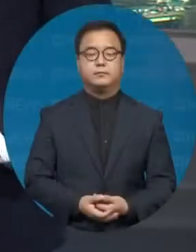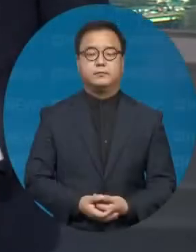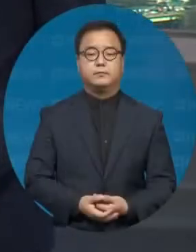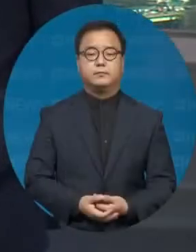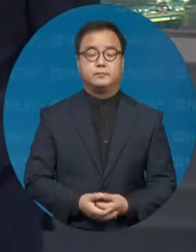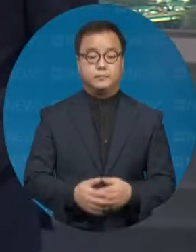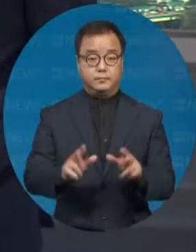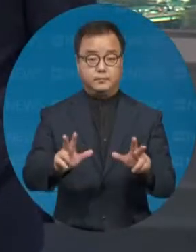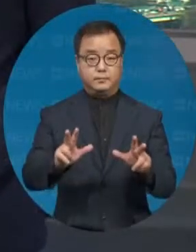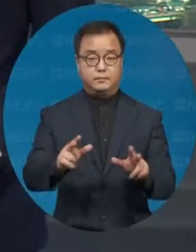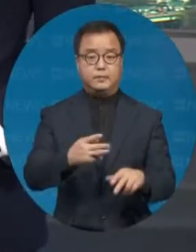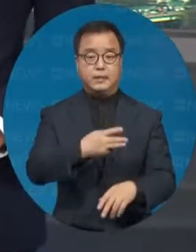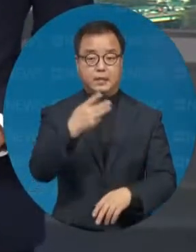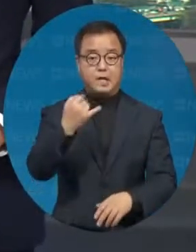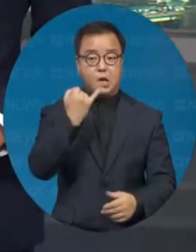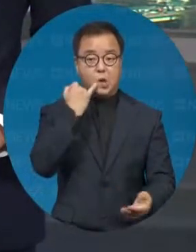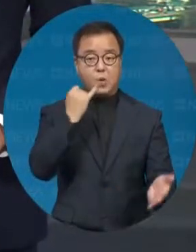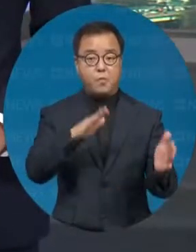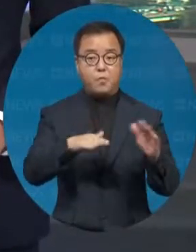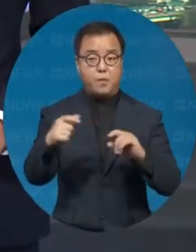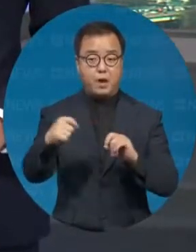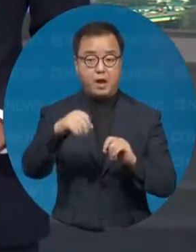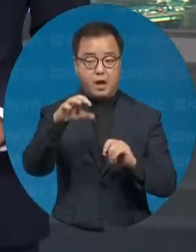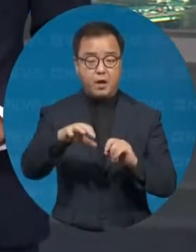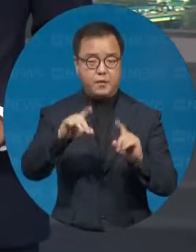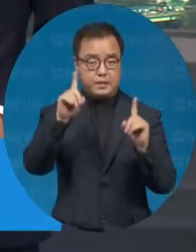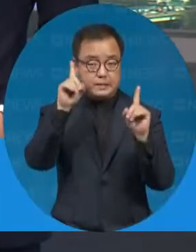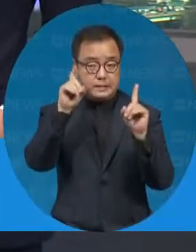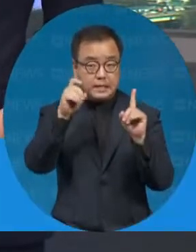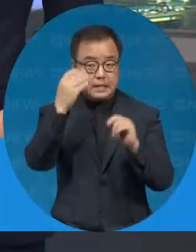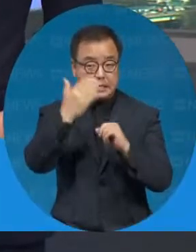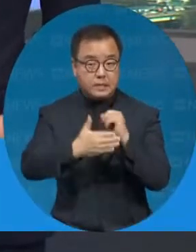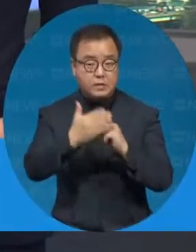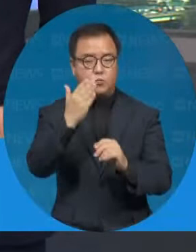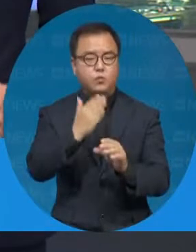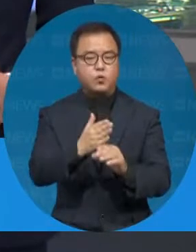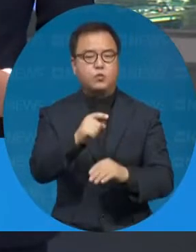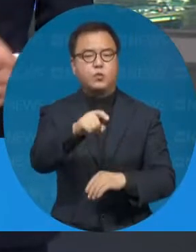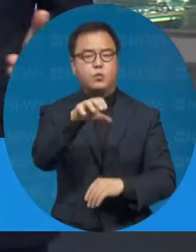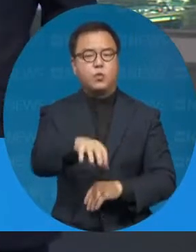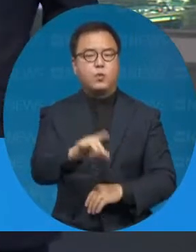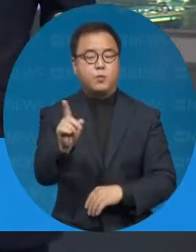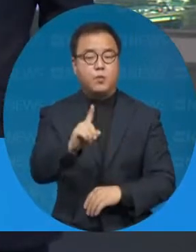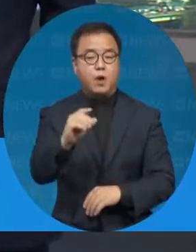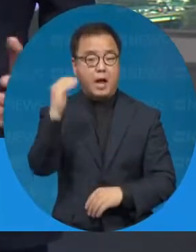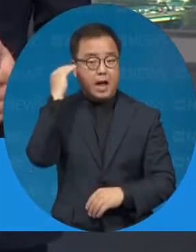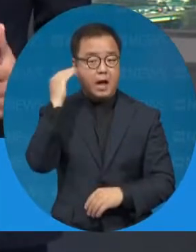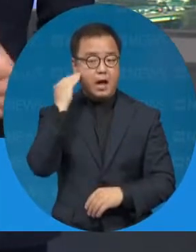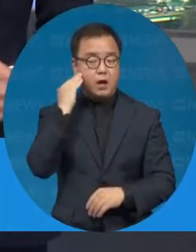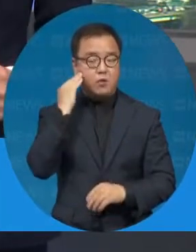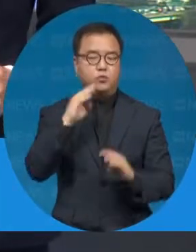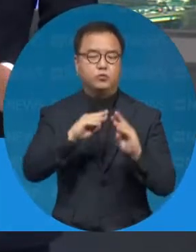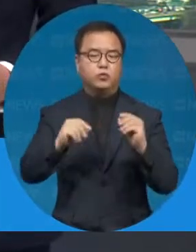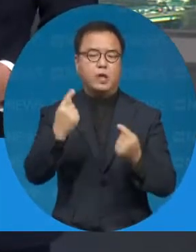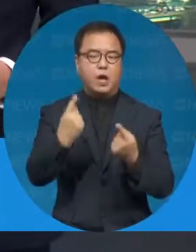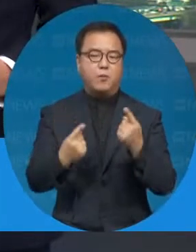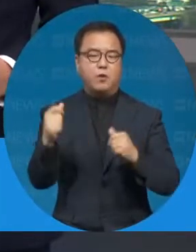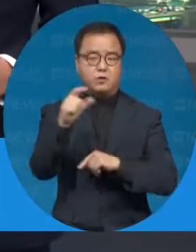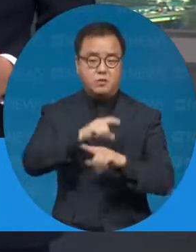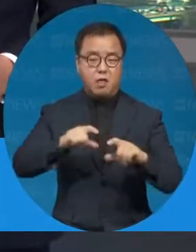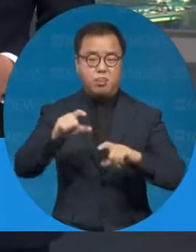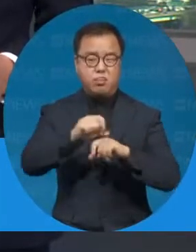지금 태평양 한가운데 사진을 보고 계십니다. 근데 이곳이 우리나라보다 큰 넓은 쓰레기